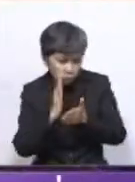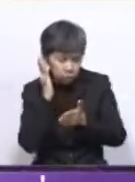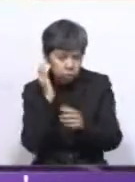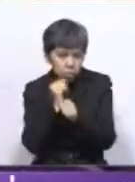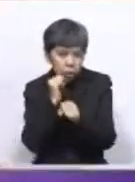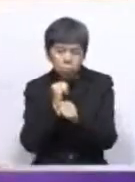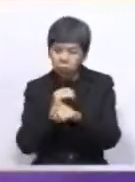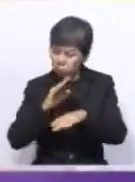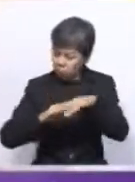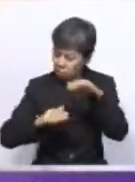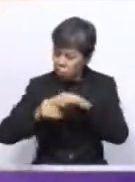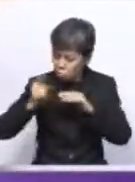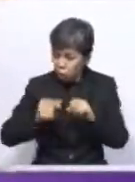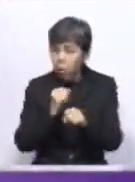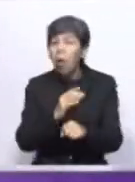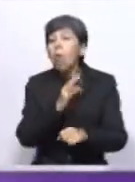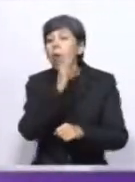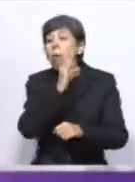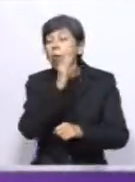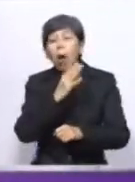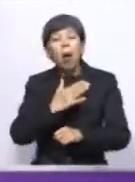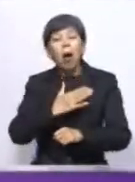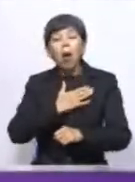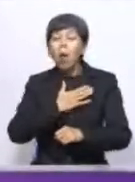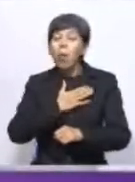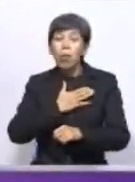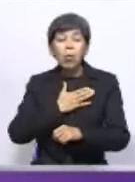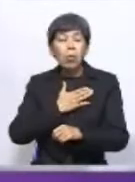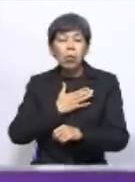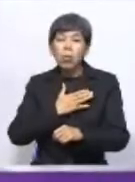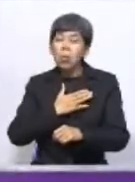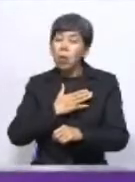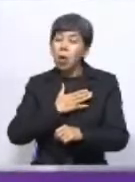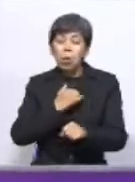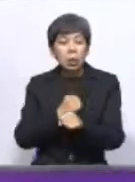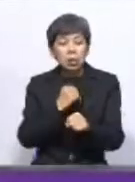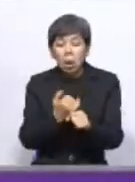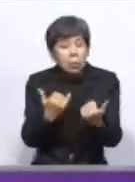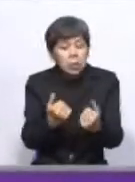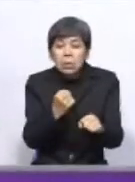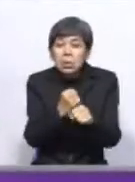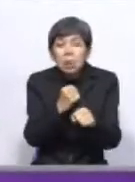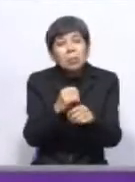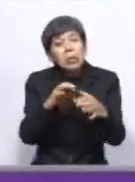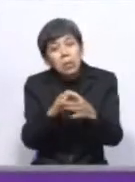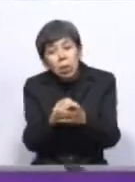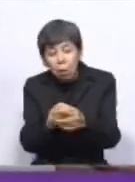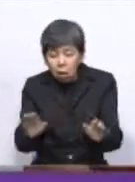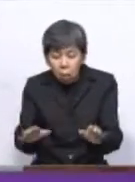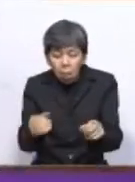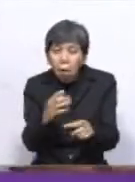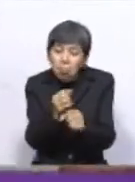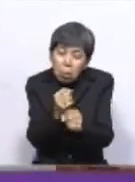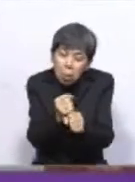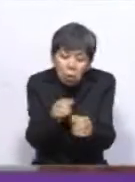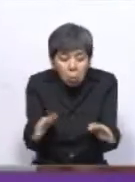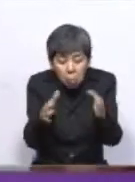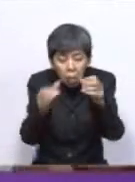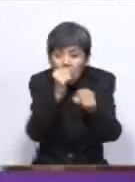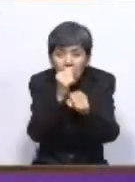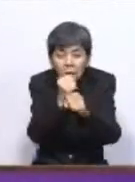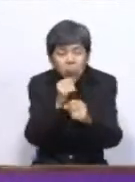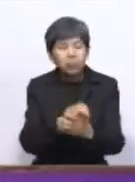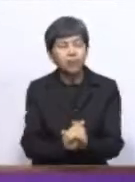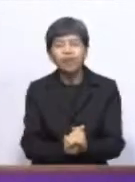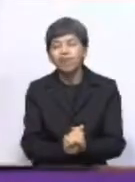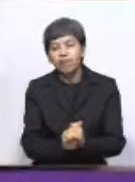ฝีมือถ้าเราลักษณะแบบใช้เทคนิคปัจจุบันก็คือเรื่องของการหล่อเรซินหรือแล้วแ